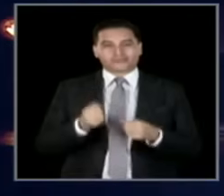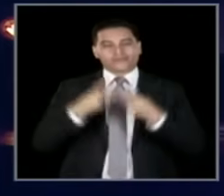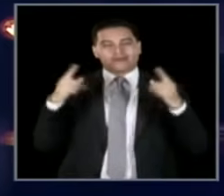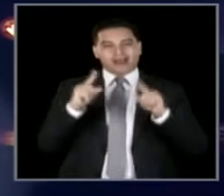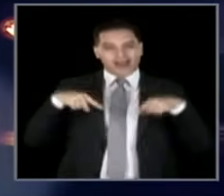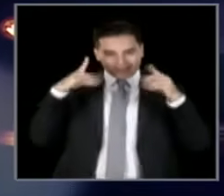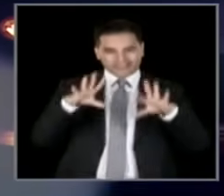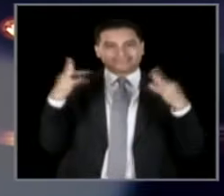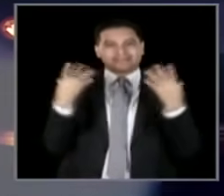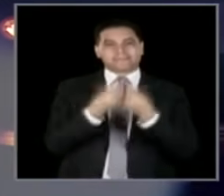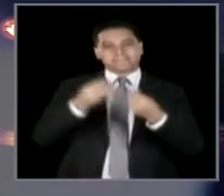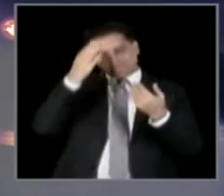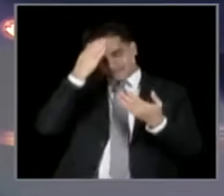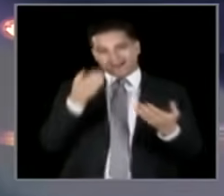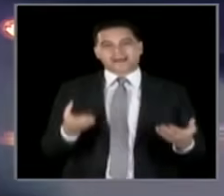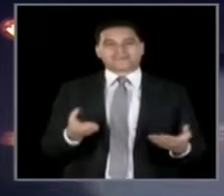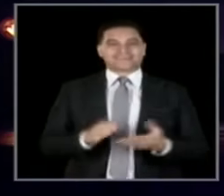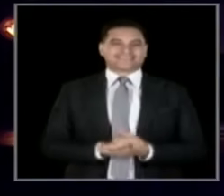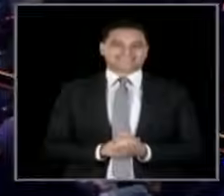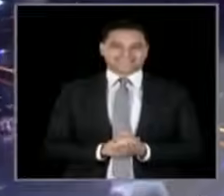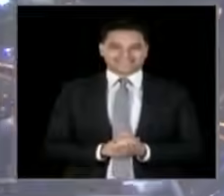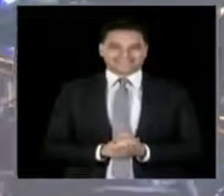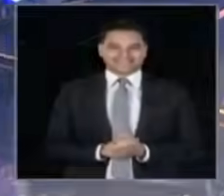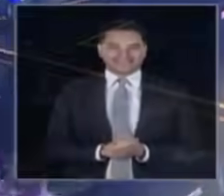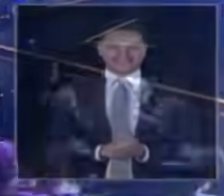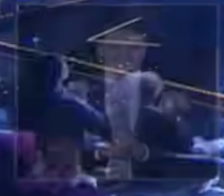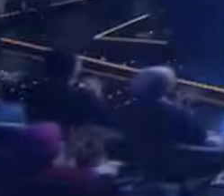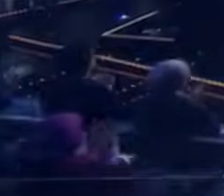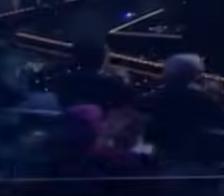وإلى اللقاء وحلقة جديدة مع العباقرة.